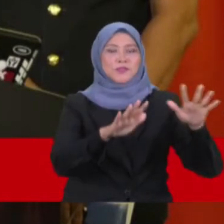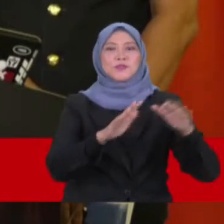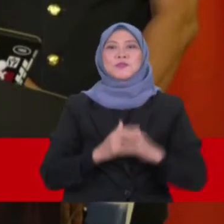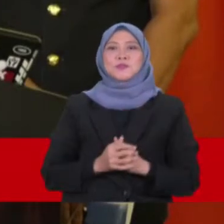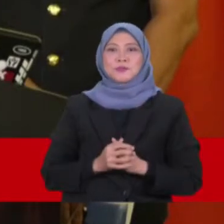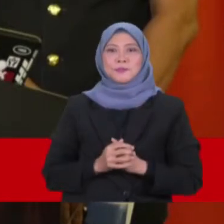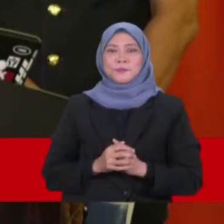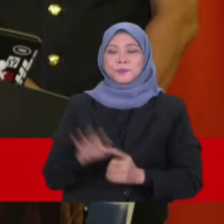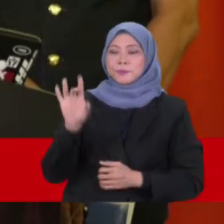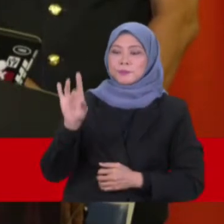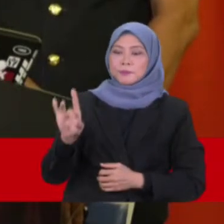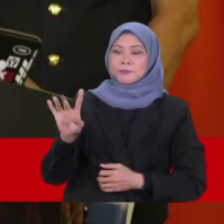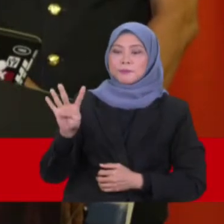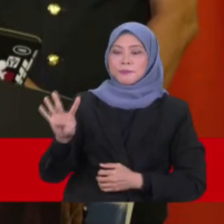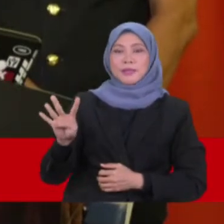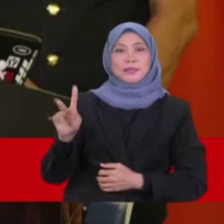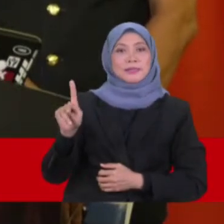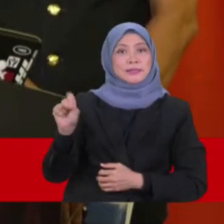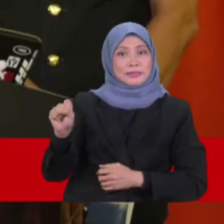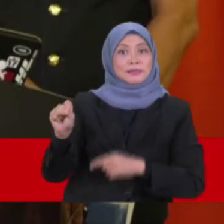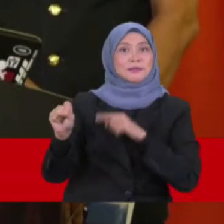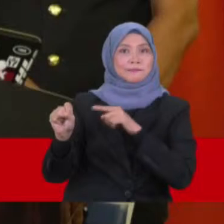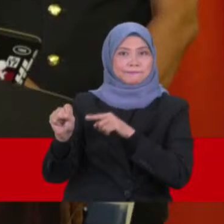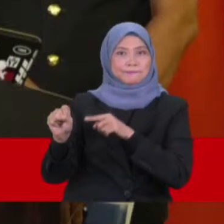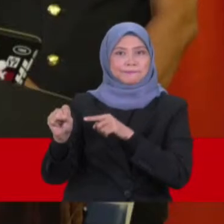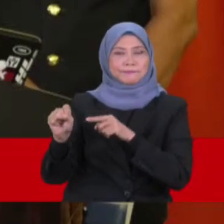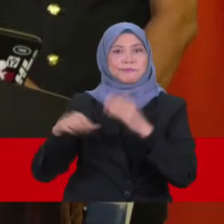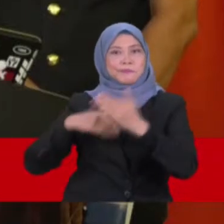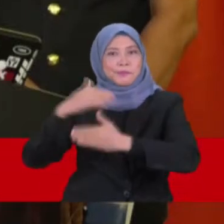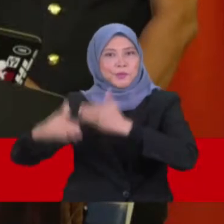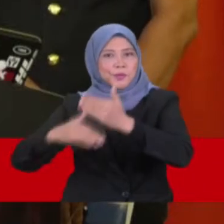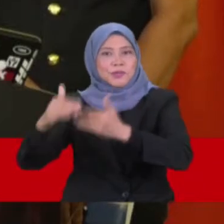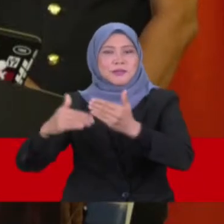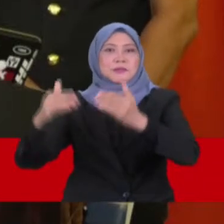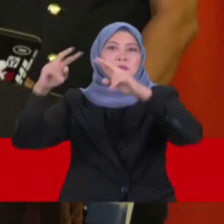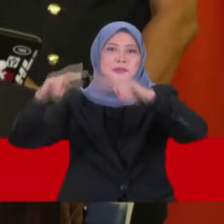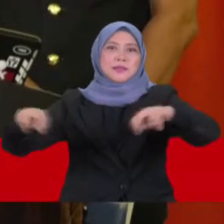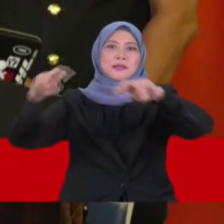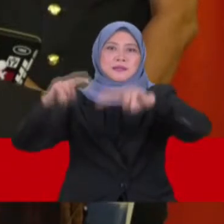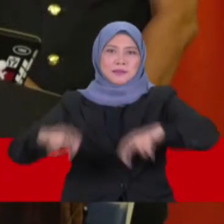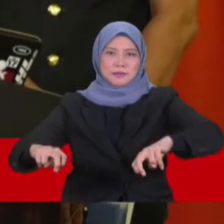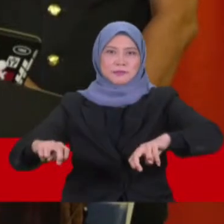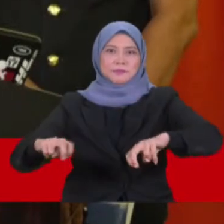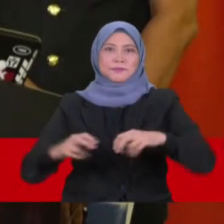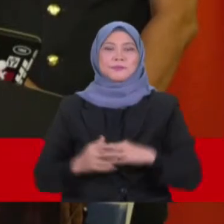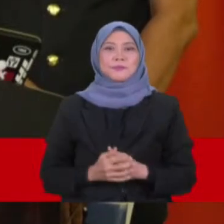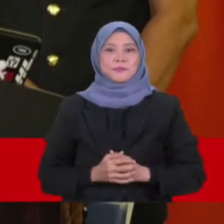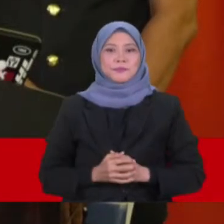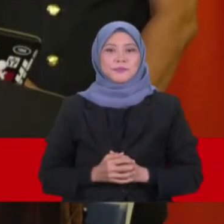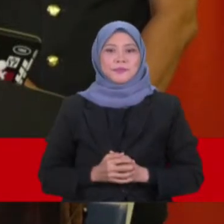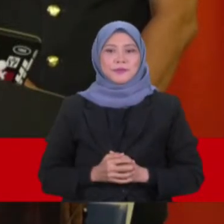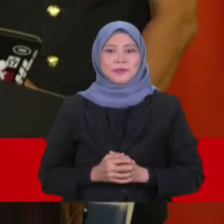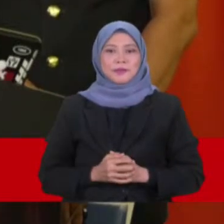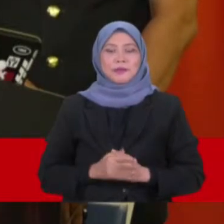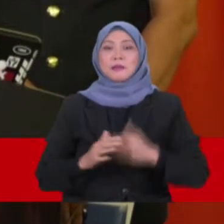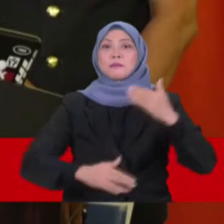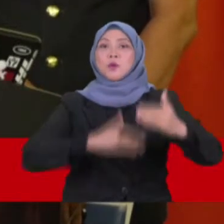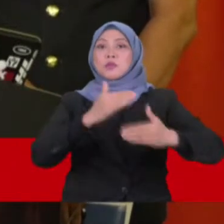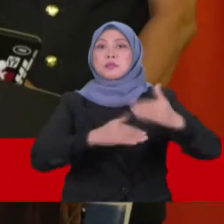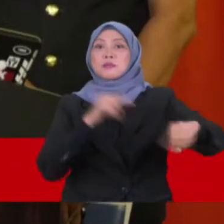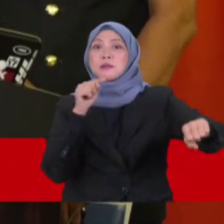Manakala 84 kes lagi dalam proses siasatan. Selain itu, proses